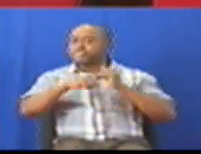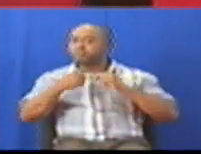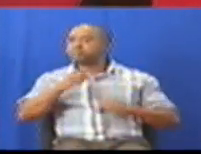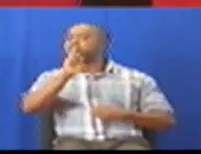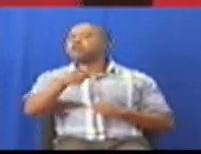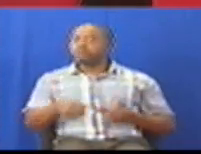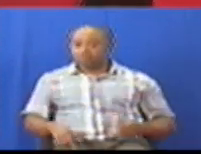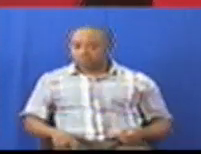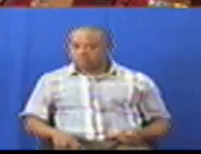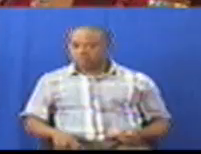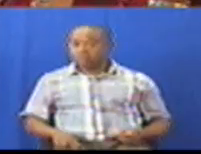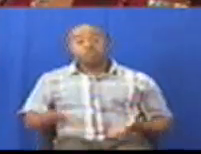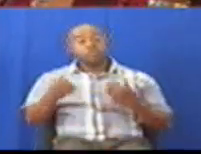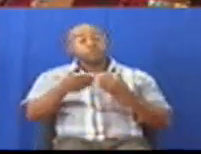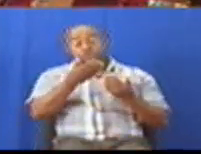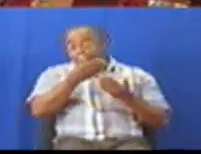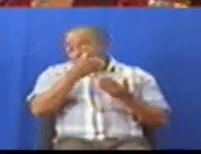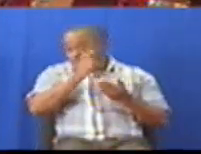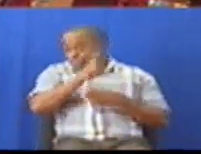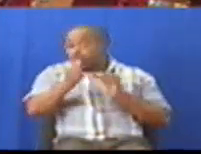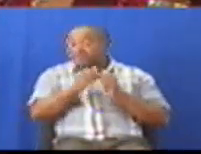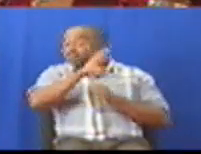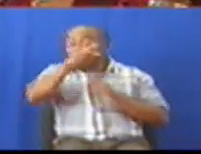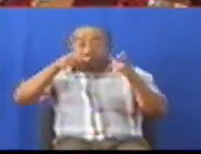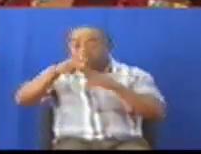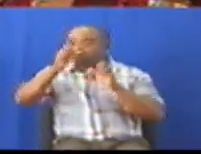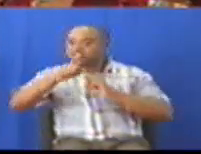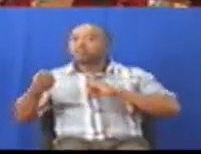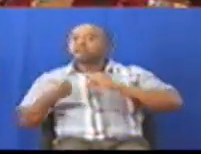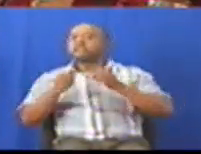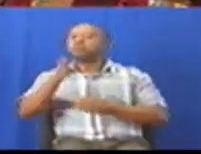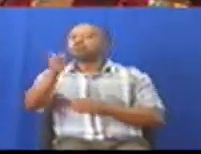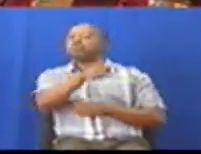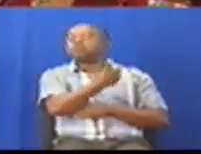lazima yawepo. Hakuna wakati matatizo yote yataisha.